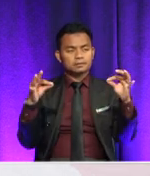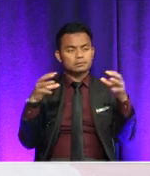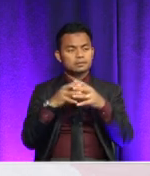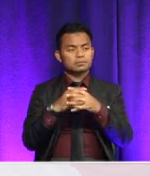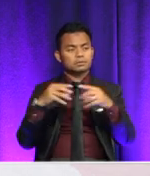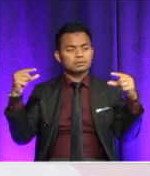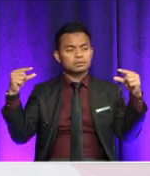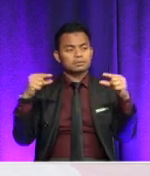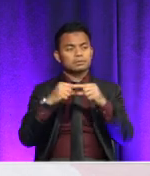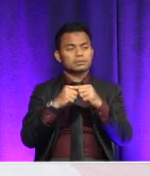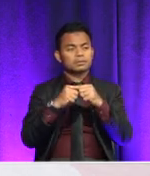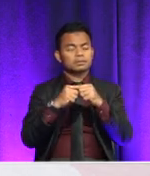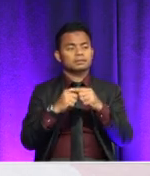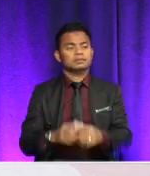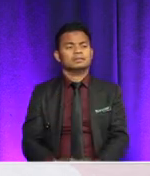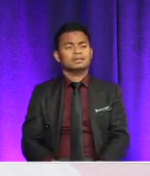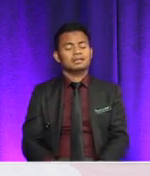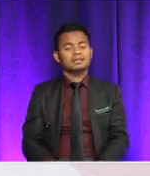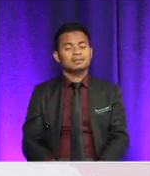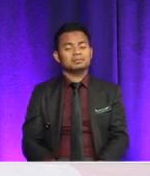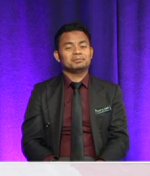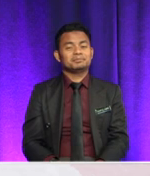gabungan meletup kebab